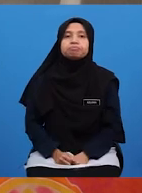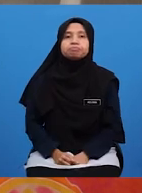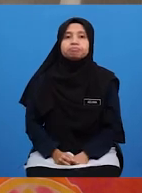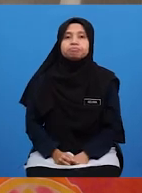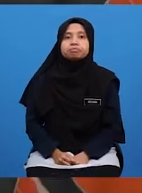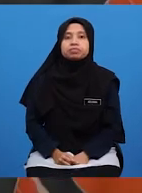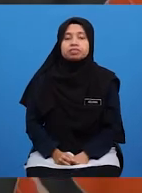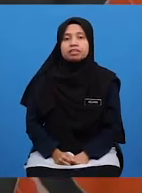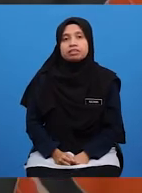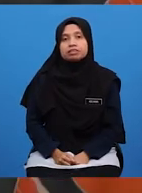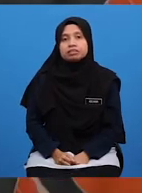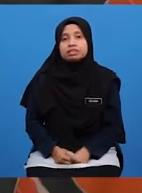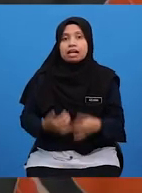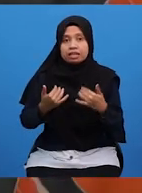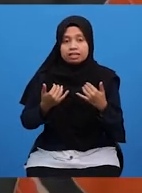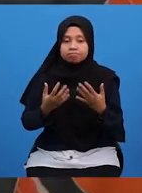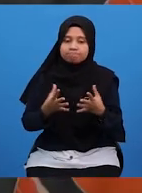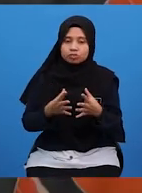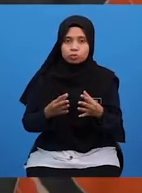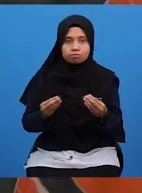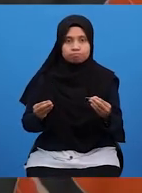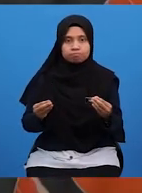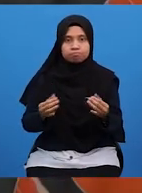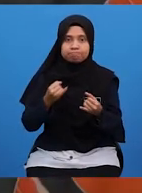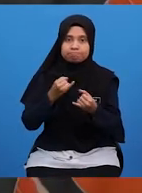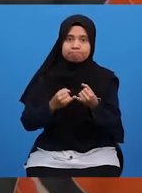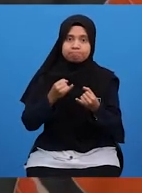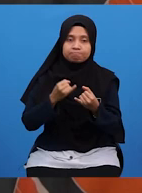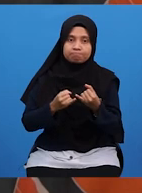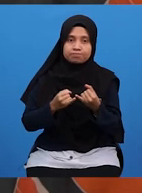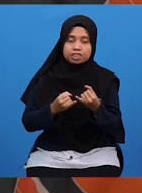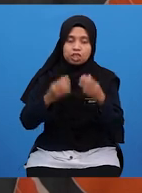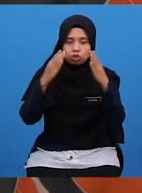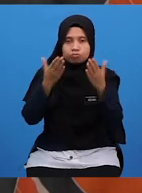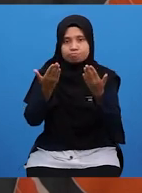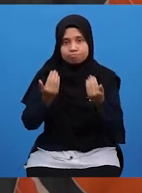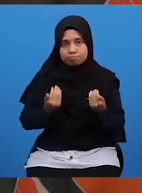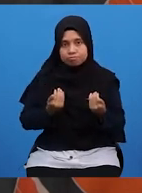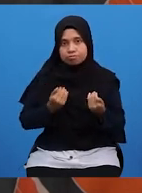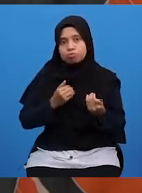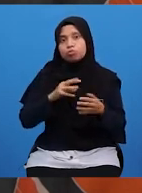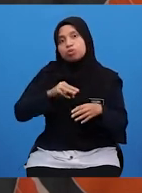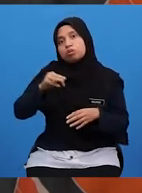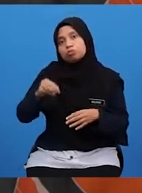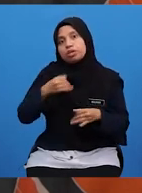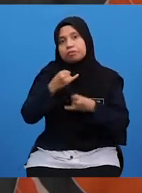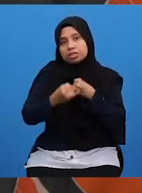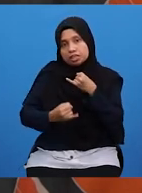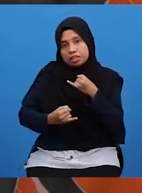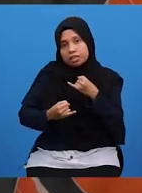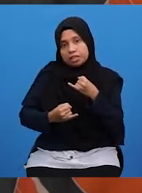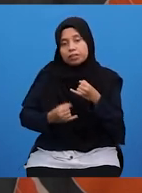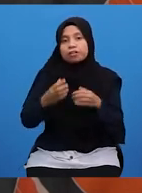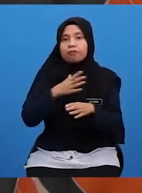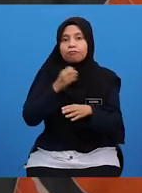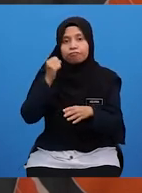ucapkan. Baiklah, sekian sahaja sesi pembelajaran kita. Cikgu harap murid-murid berjaya